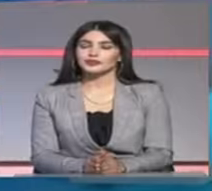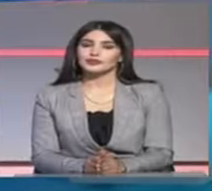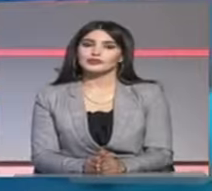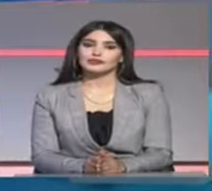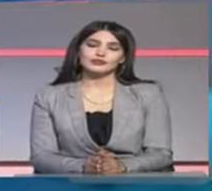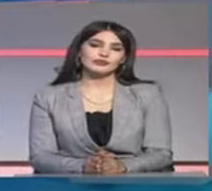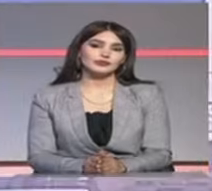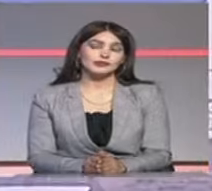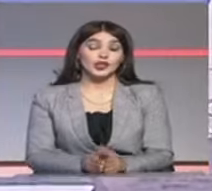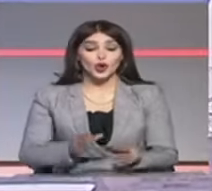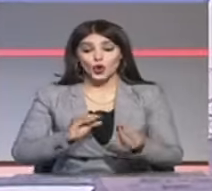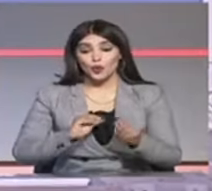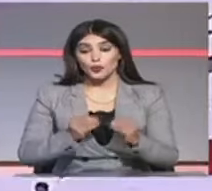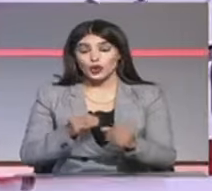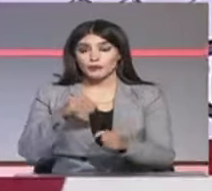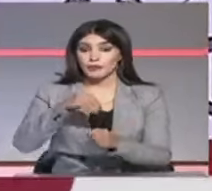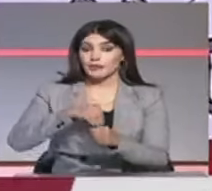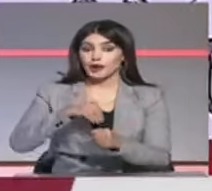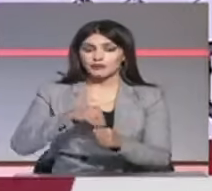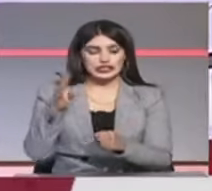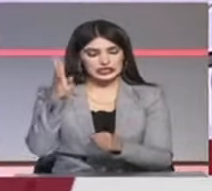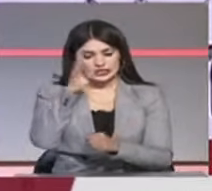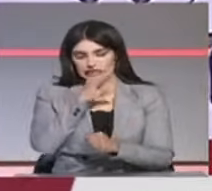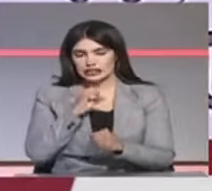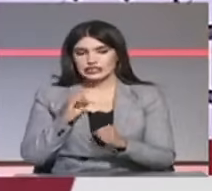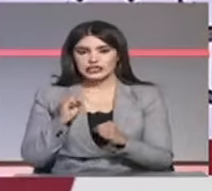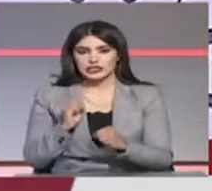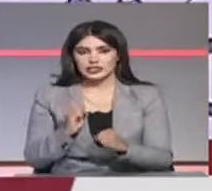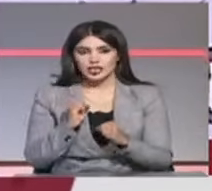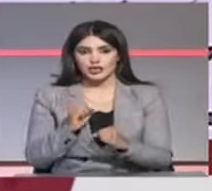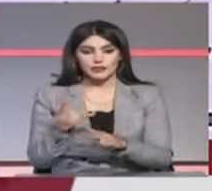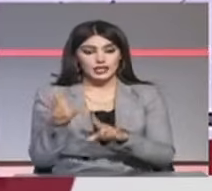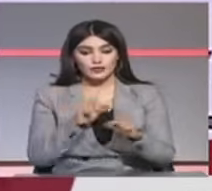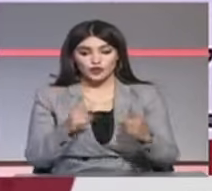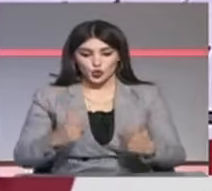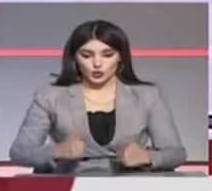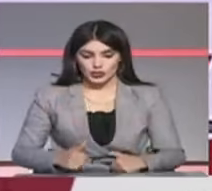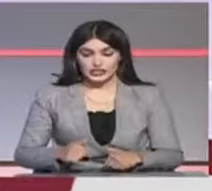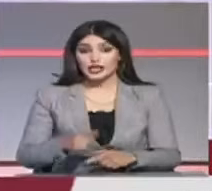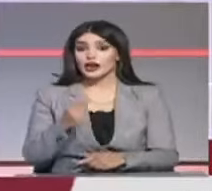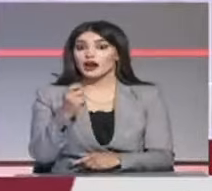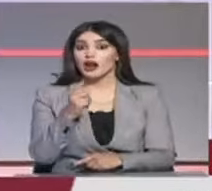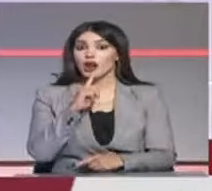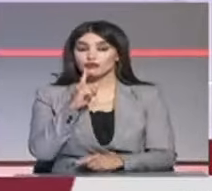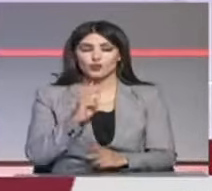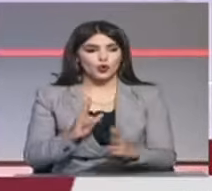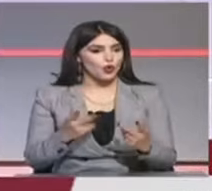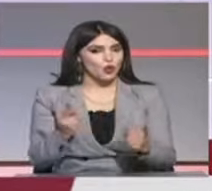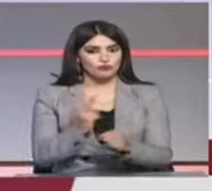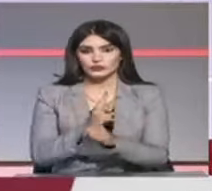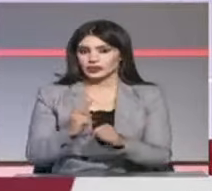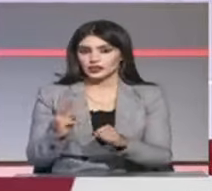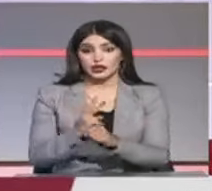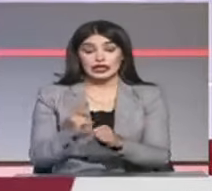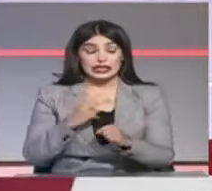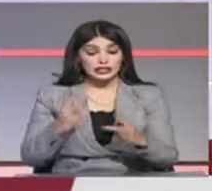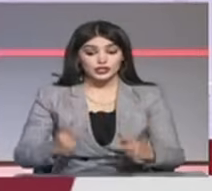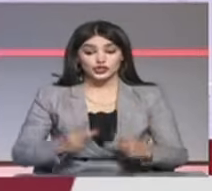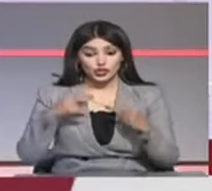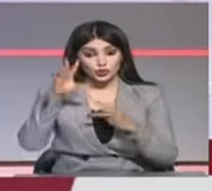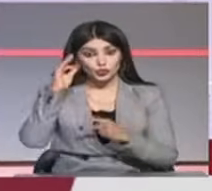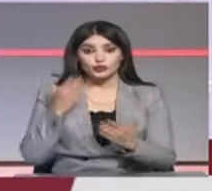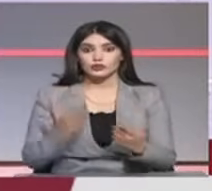ازمه اقتصاديه صعبه بل وصفها وزير الماليه على قالي بالكارثيه تمر بها تونس